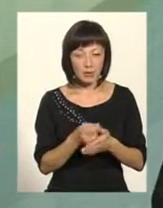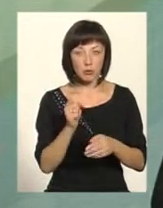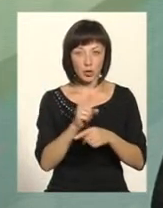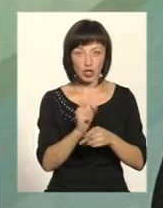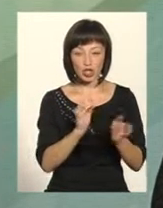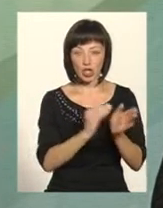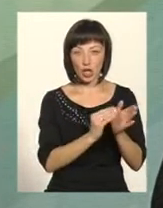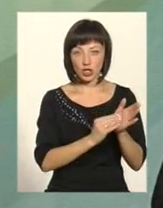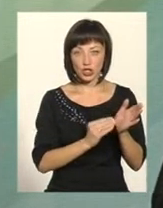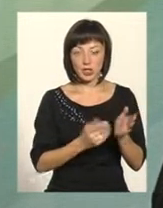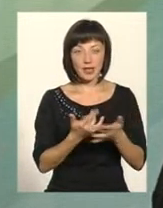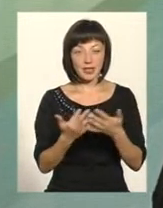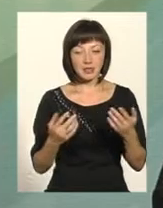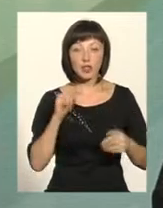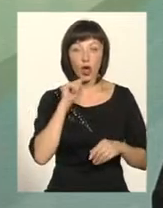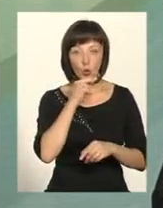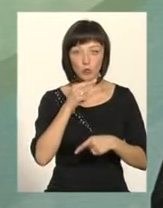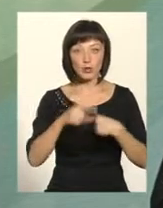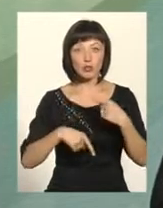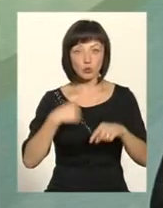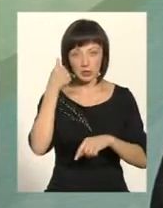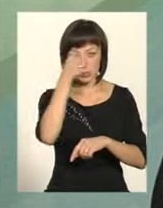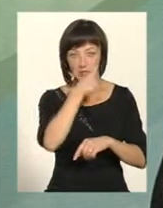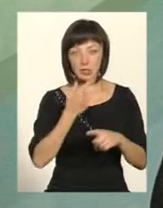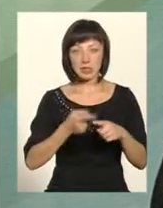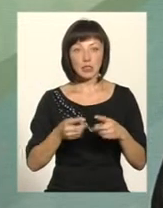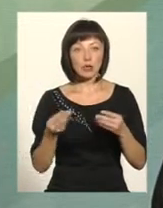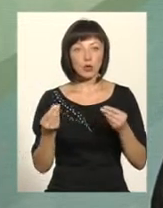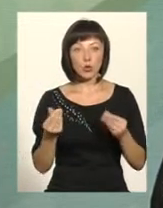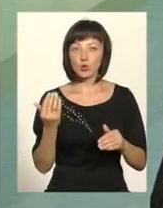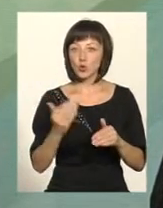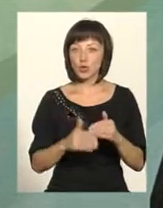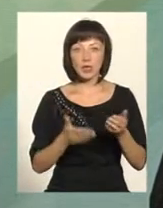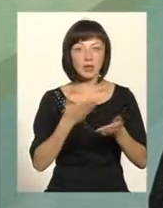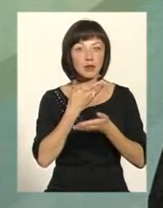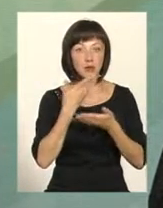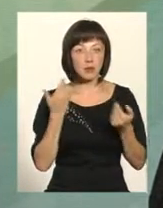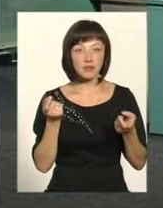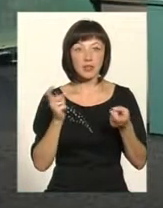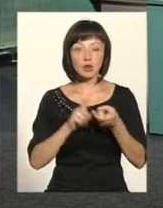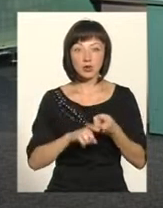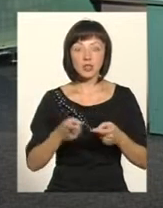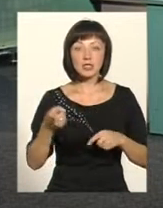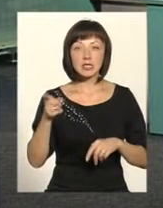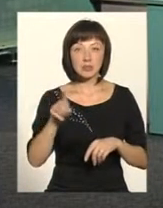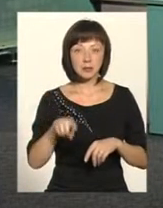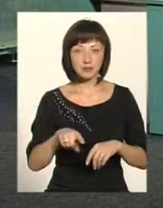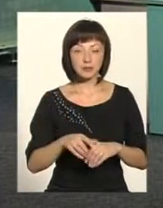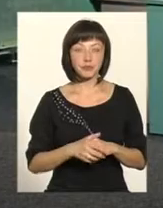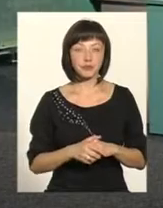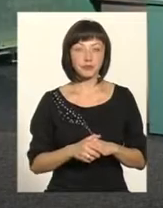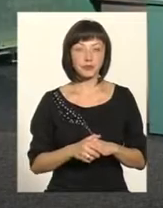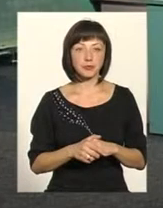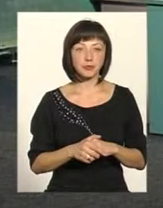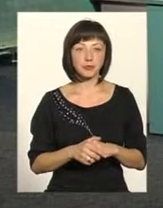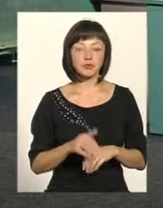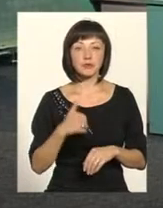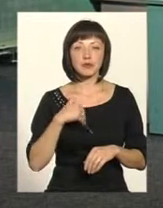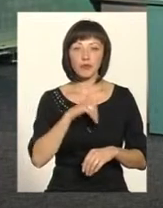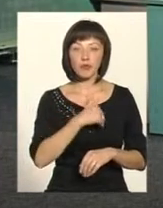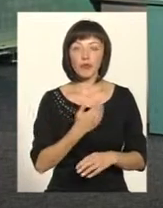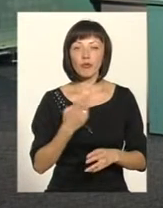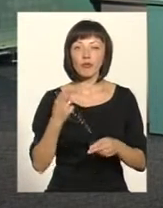от ви тут зекономили на наступний на рік. На наступний рік цих грошей вже немає, тому що в зв'язку і знов, з із тим... Ні, так, я хочу перебити вас, угу. Це неправильно. З